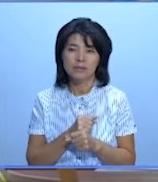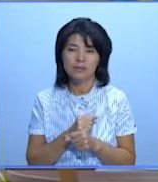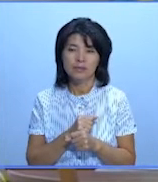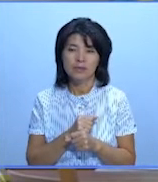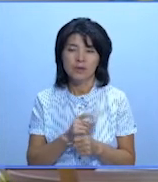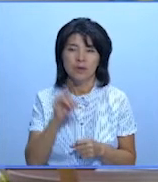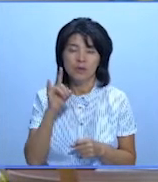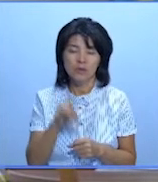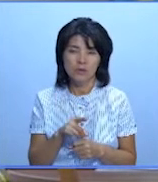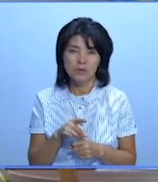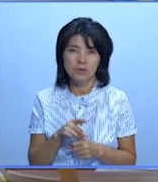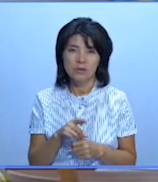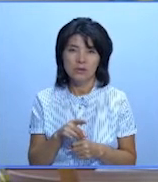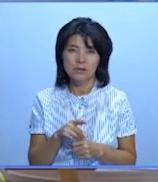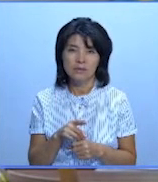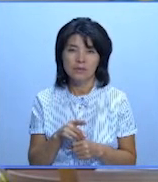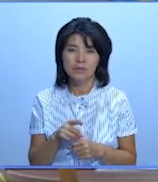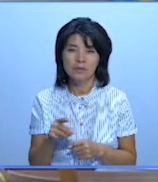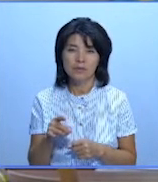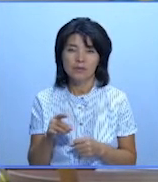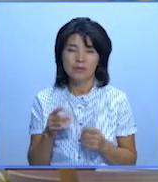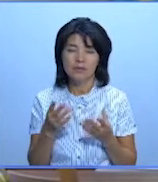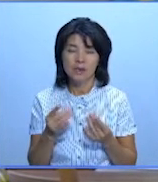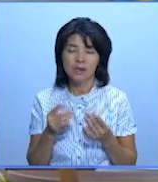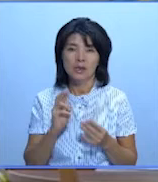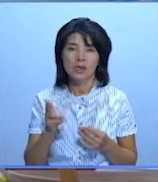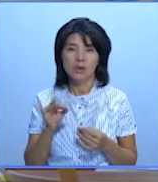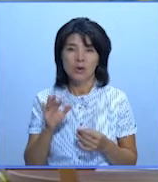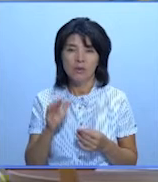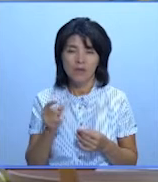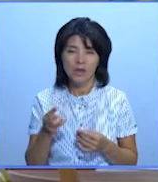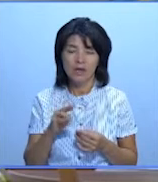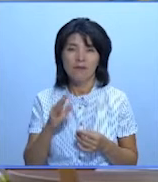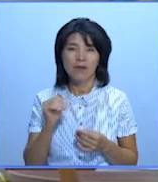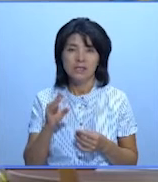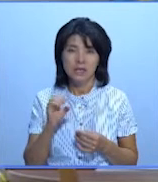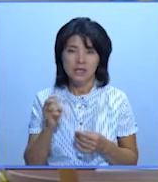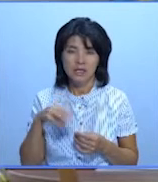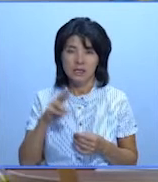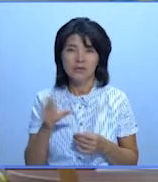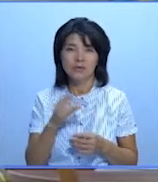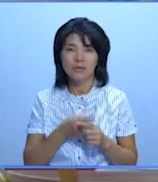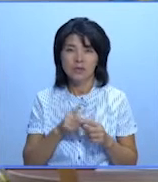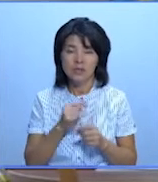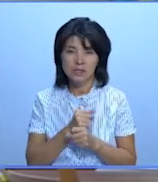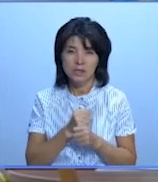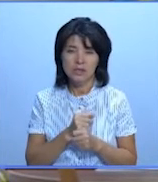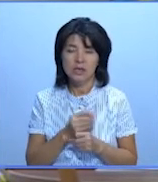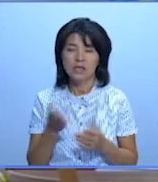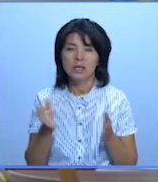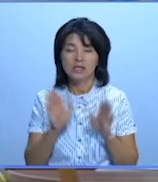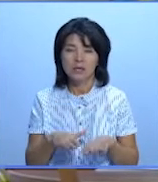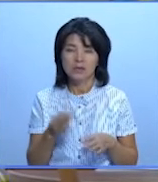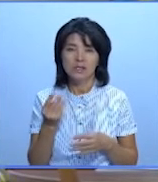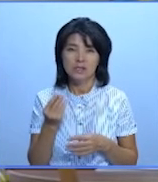Күрделі жөнді өткізді, мәкке күрелі дейді соны, сосын сыртша фасадды жасады. Онан қалған ақшағымына